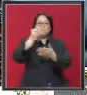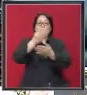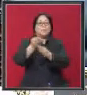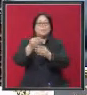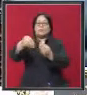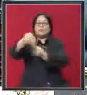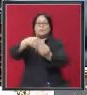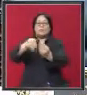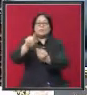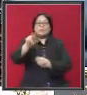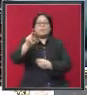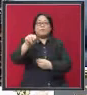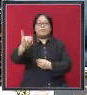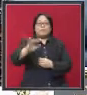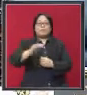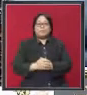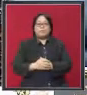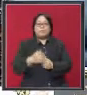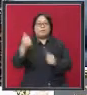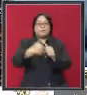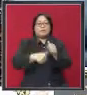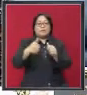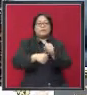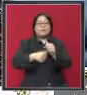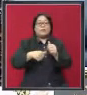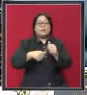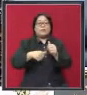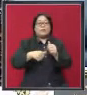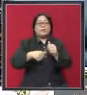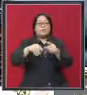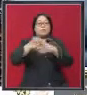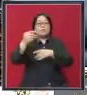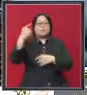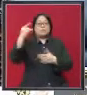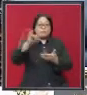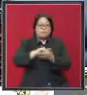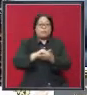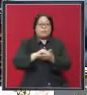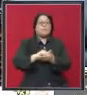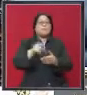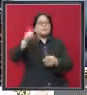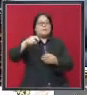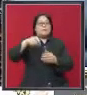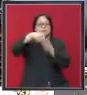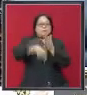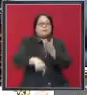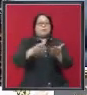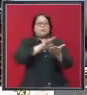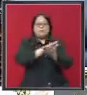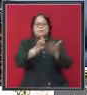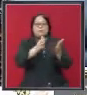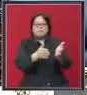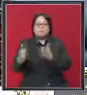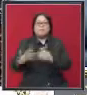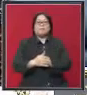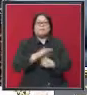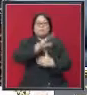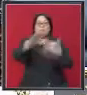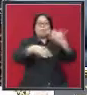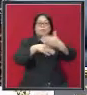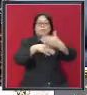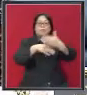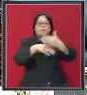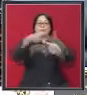tunai. Oleh sebab itu, setiap pengeluaran luar jangka yang sebegini memerlukan perincian dan pertimbangan yang rapi. Segala